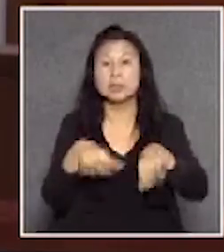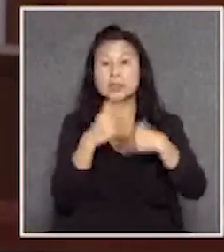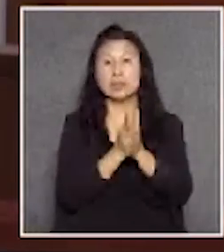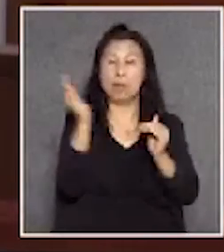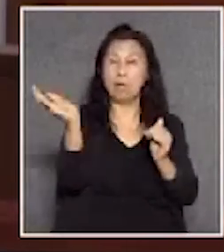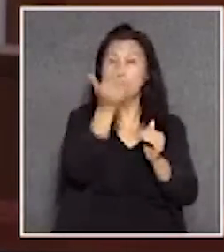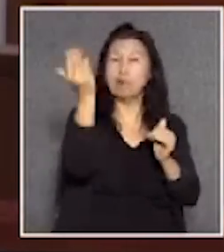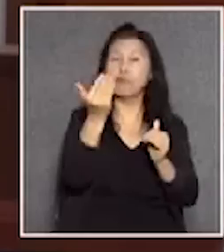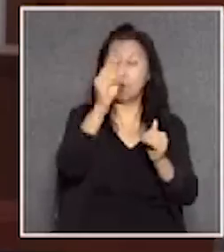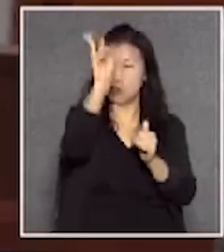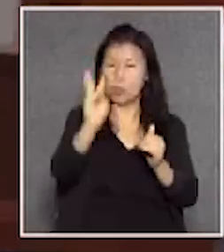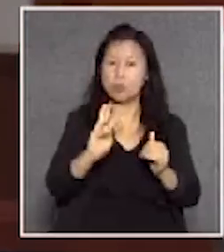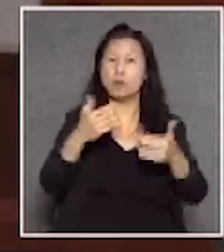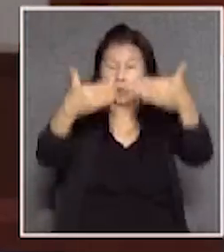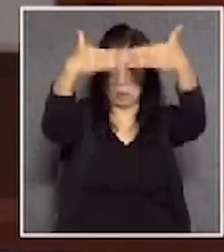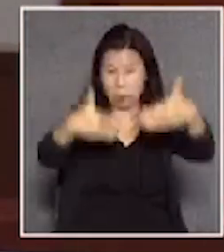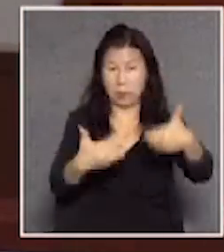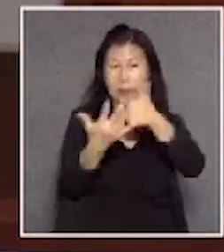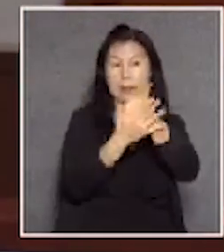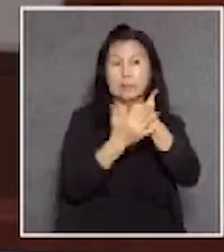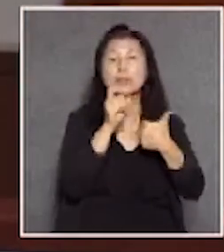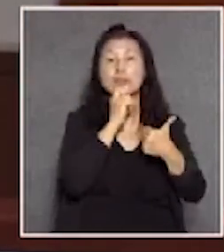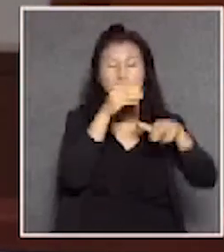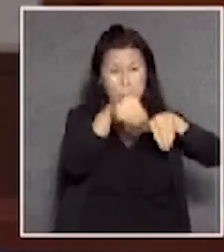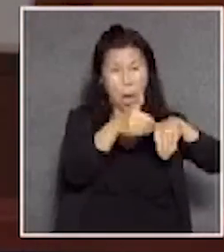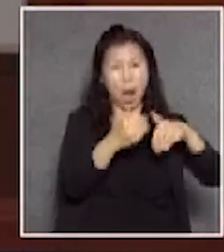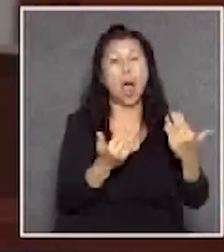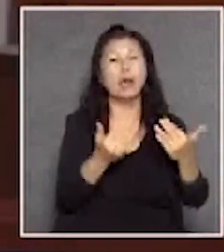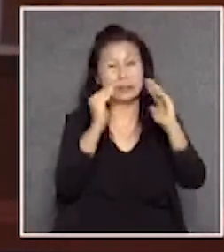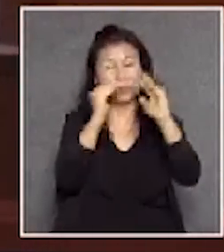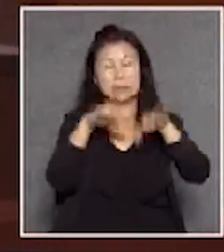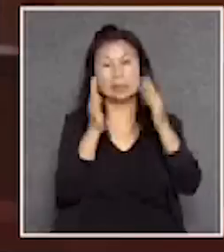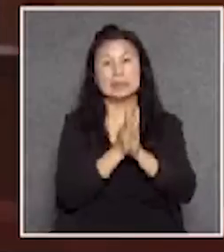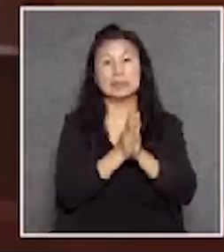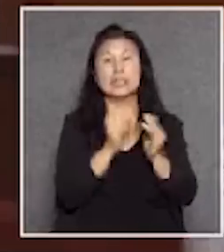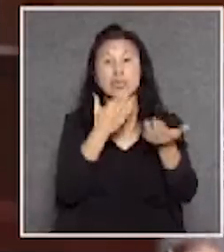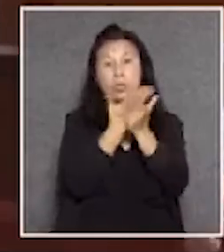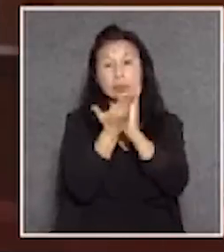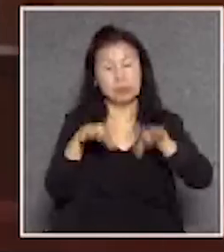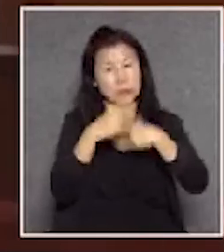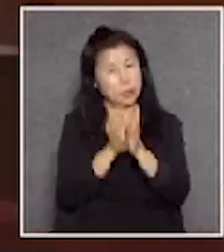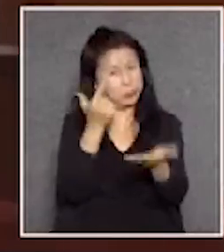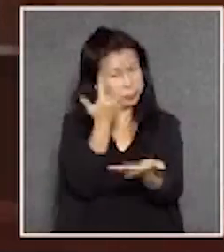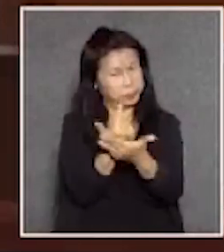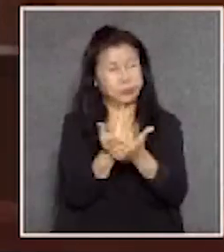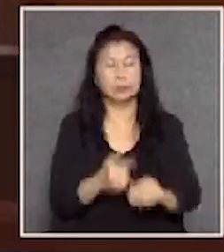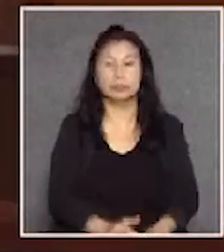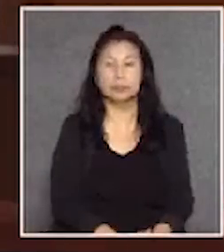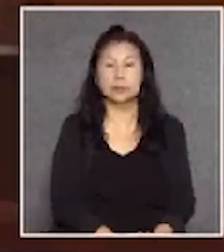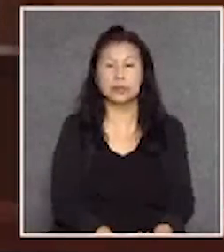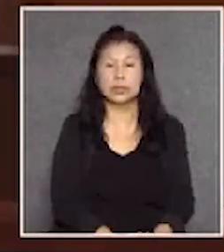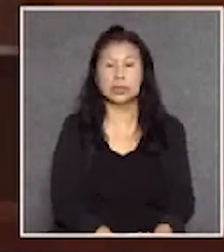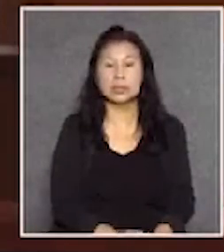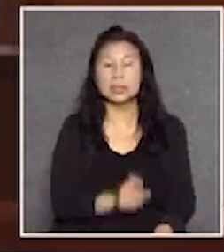林，保護了鄉村的水土，是生態儲存所，十分珍貴。不